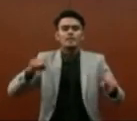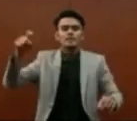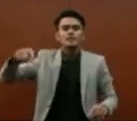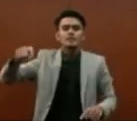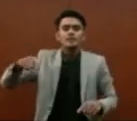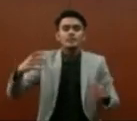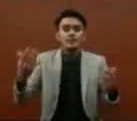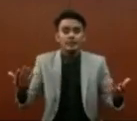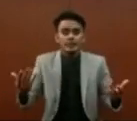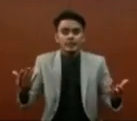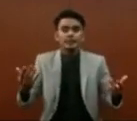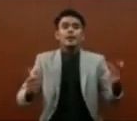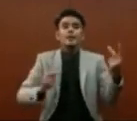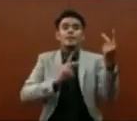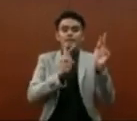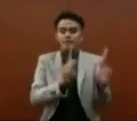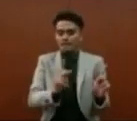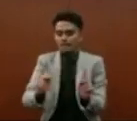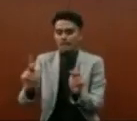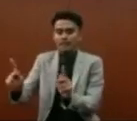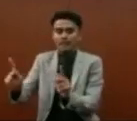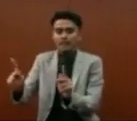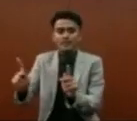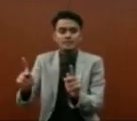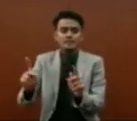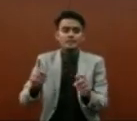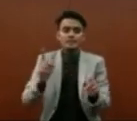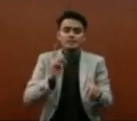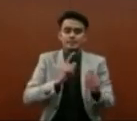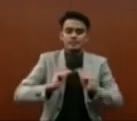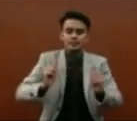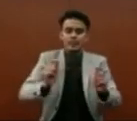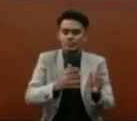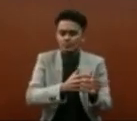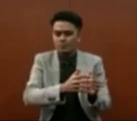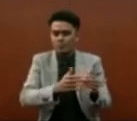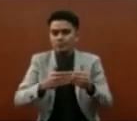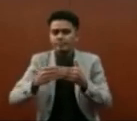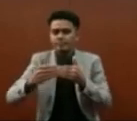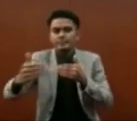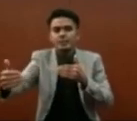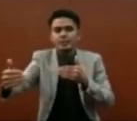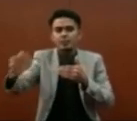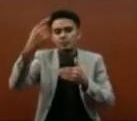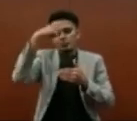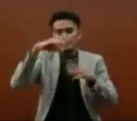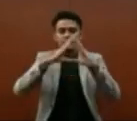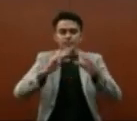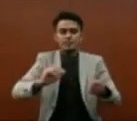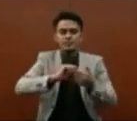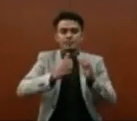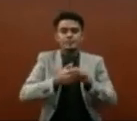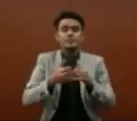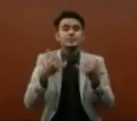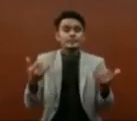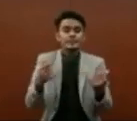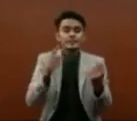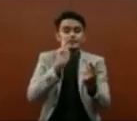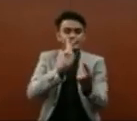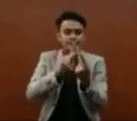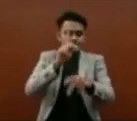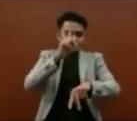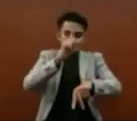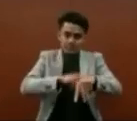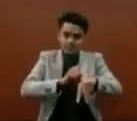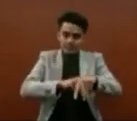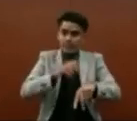adalah perancangan serta tindakan jangka panjang bagi menyelesaikan masalah ini telah sampai masanya kalian